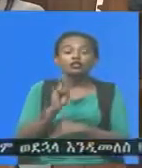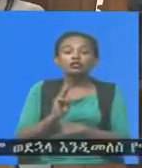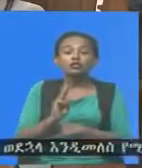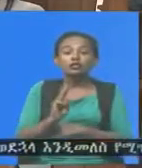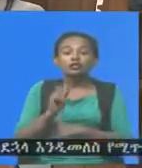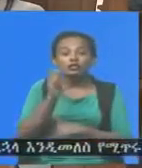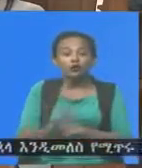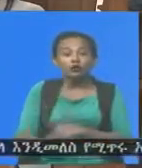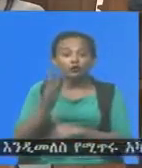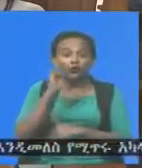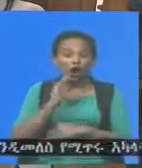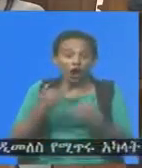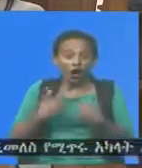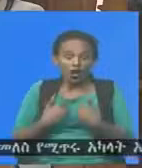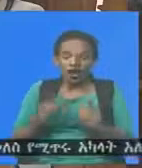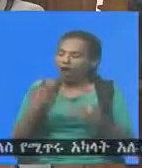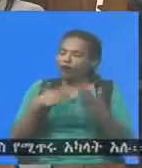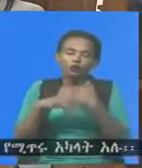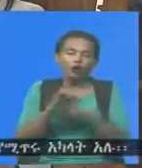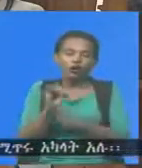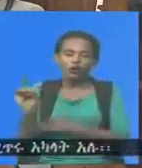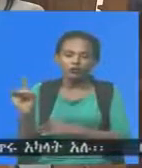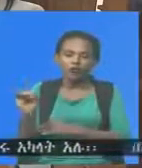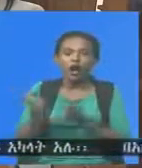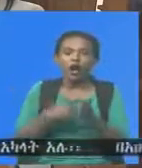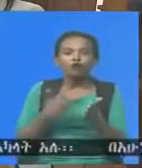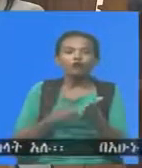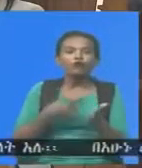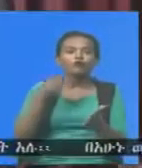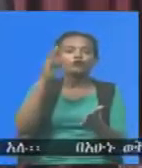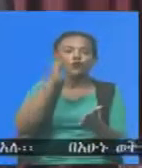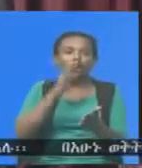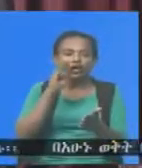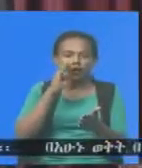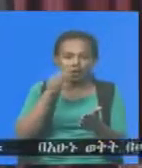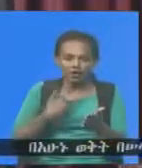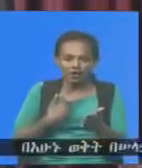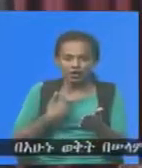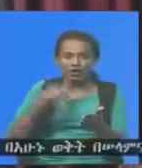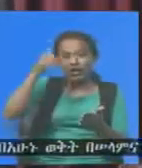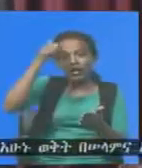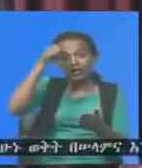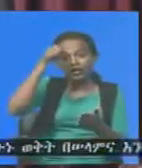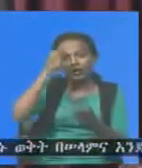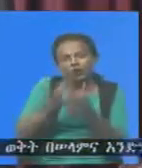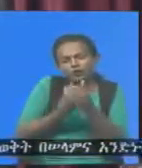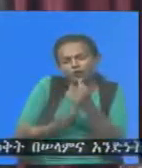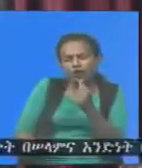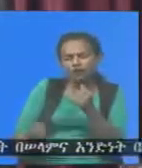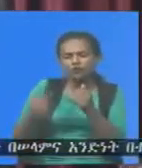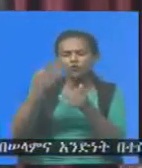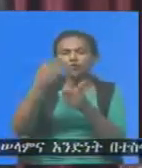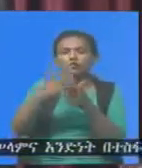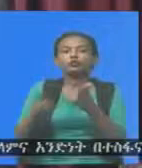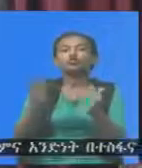አለ አልተዋጋንም አልፎ አልፎ ሶማሌ ጋርም አለ ኤርትራ ብቻ አይደለም የድንበር ችግር